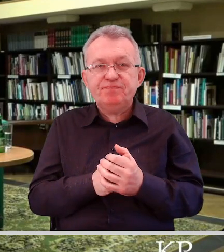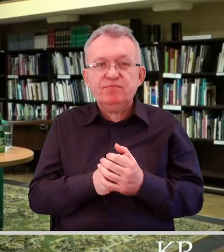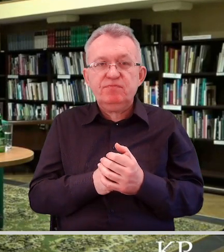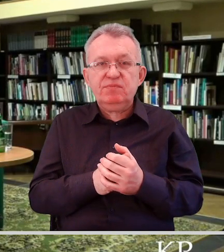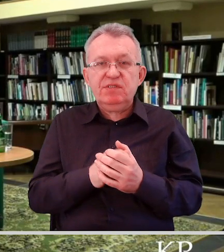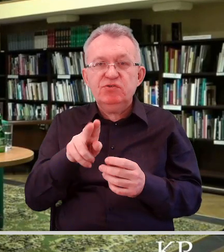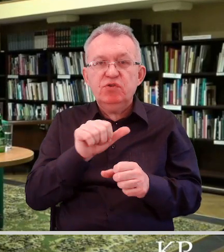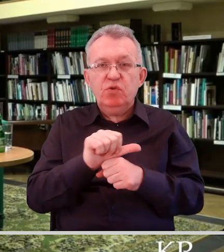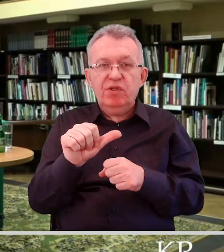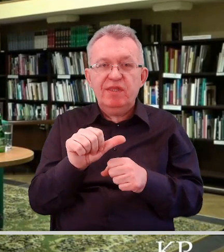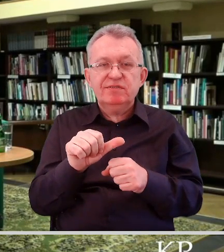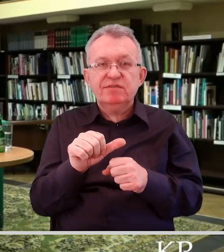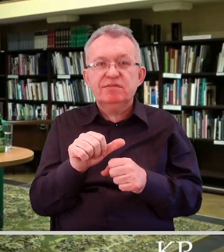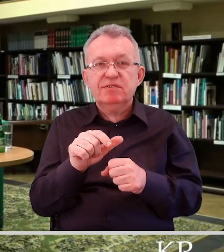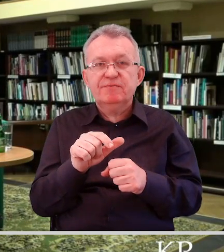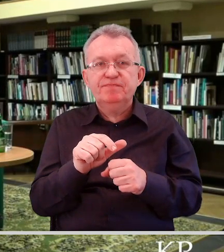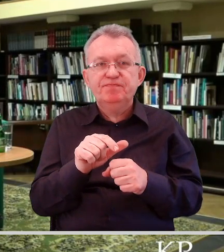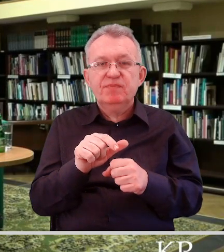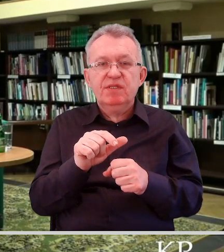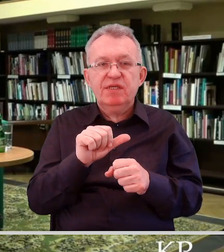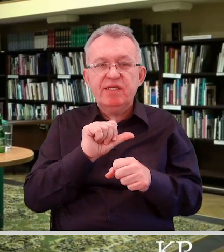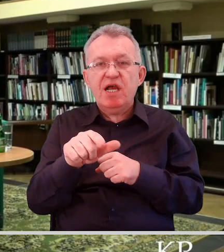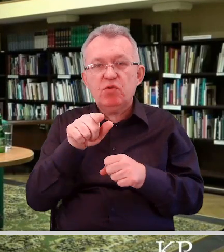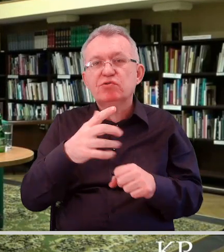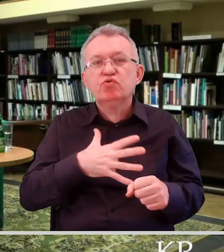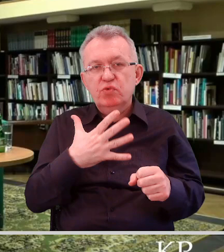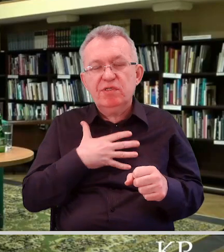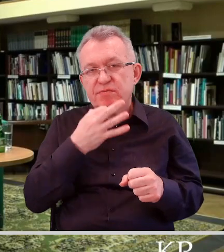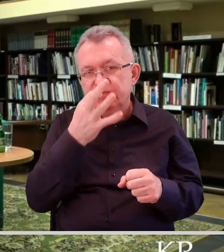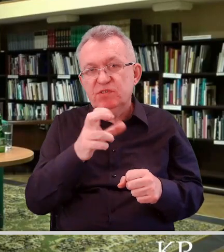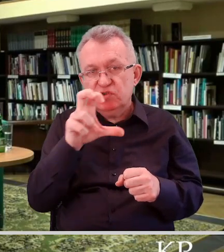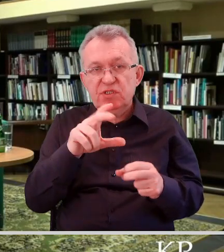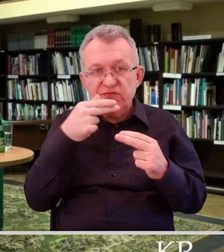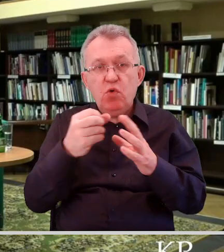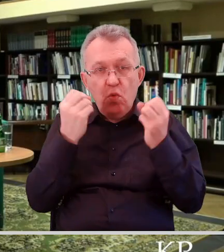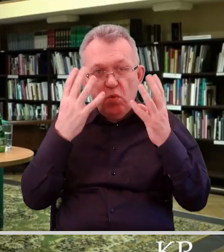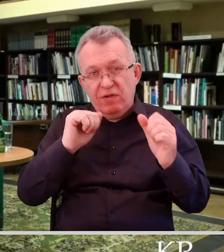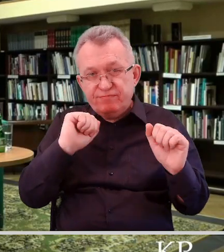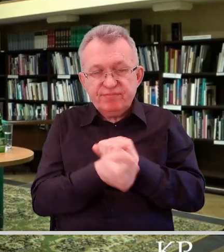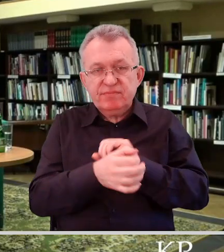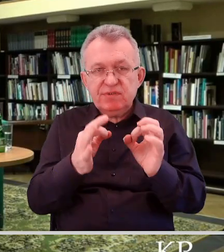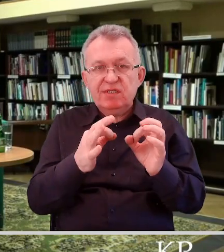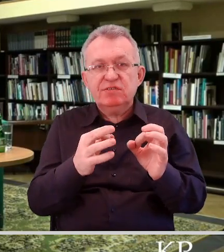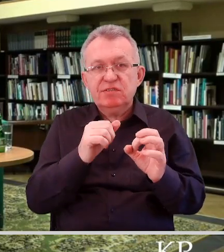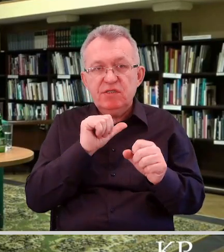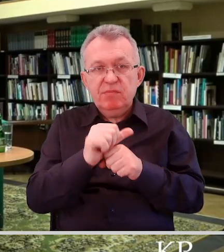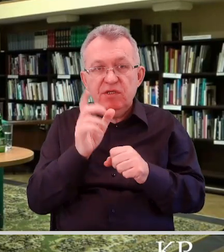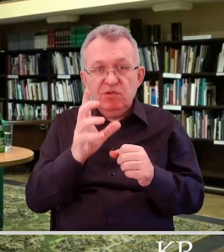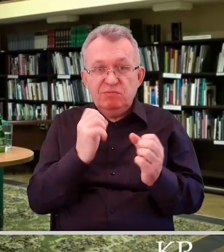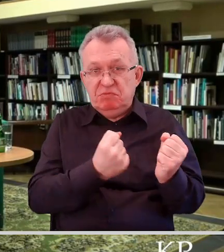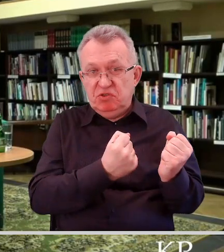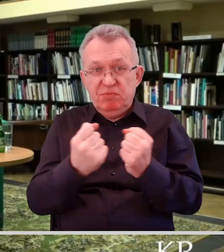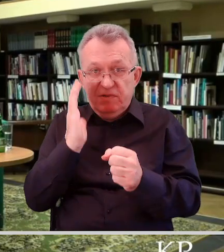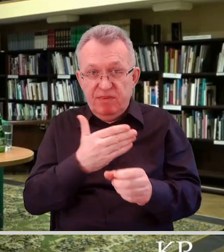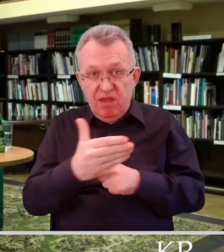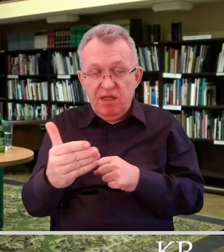I czy to jest jakiś, jak to odczuwasz? Czy to jest zwrot w kulturze, który jest w tej chwili i którego się będziemy już trzymać?